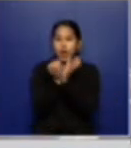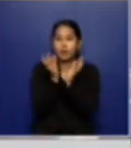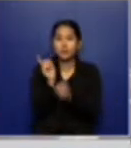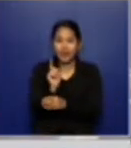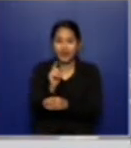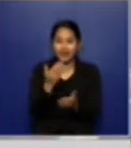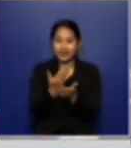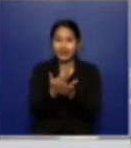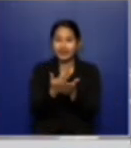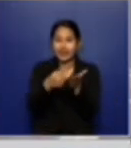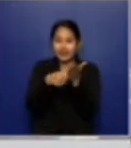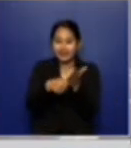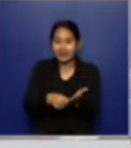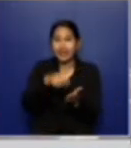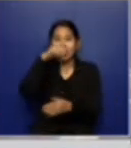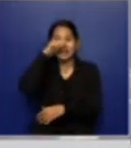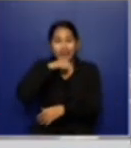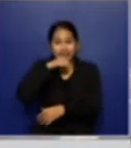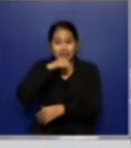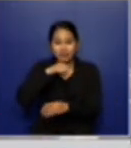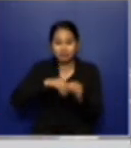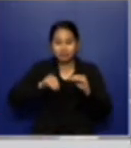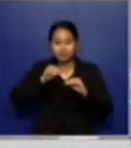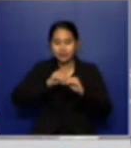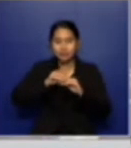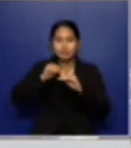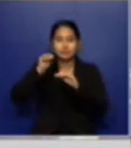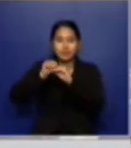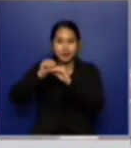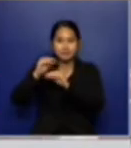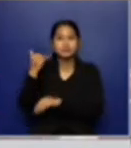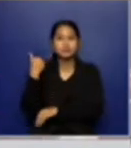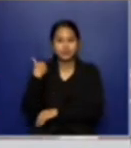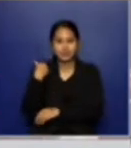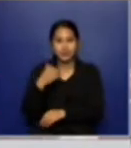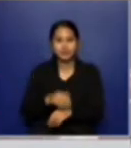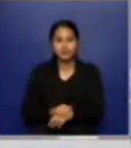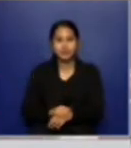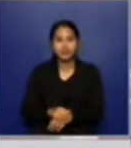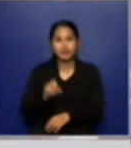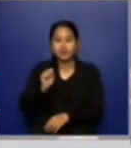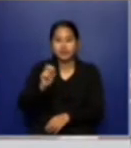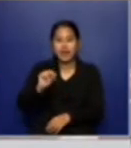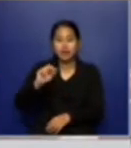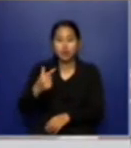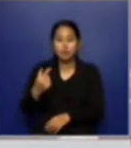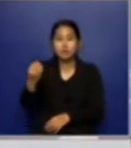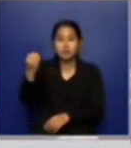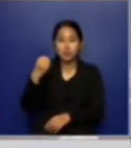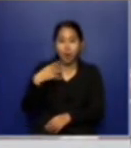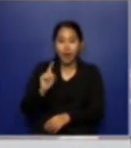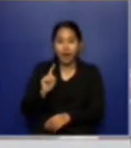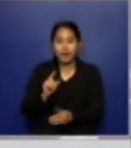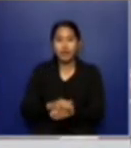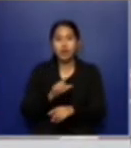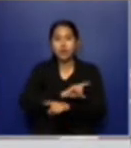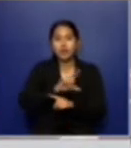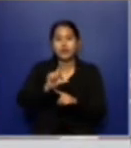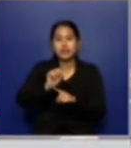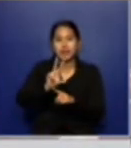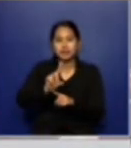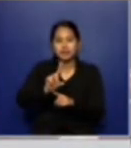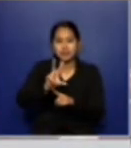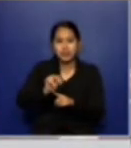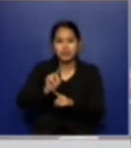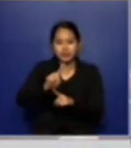นี้สาธารณะของประเทศไทยเพิ่มสูงขึ้นสำนักงบประมาณแจ้งสถานะว่าในวันที่31ม